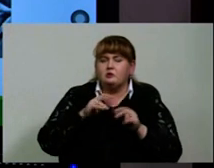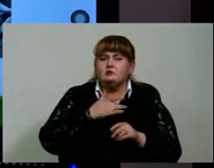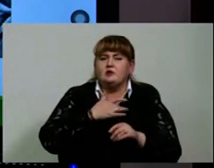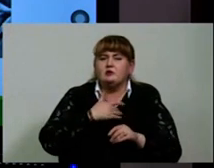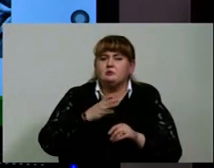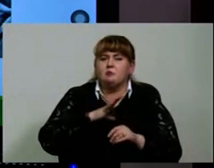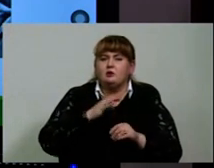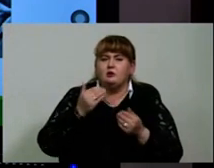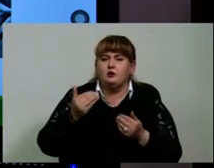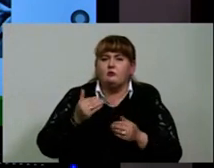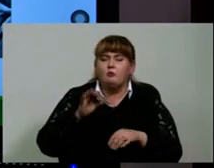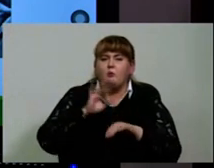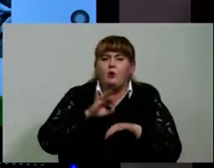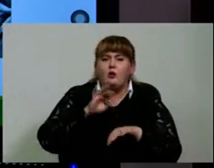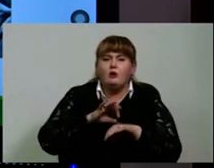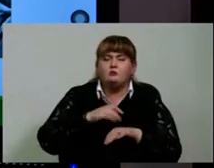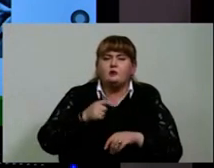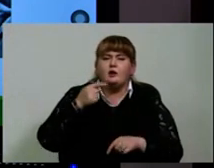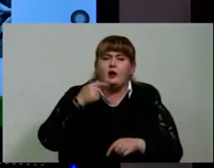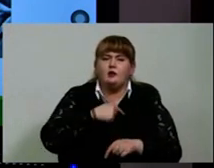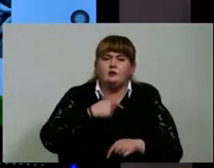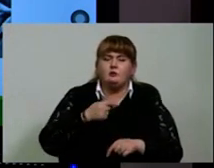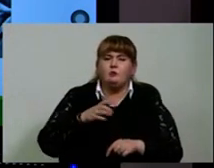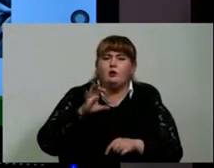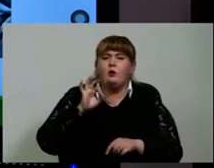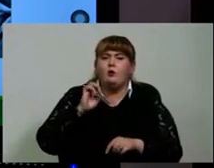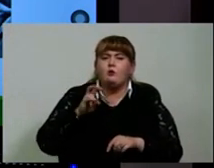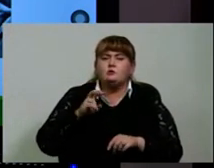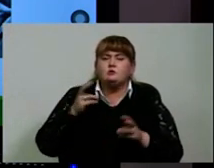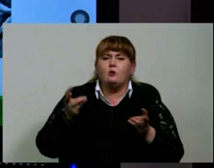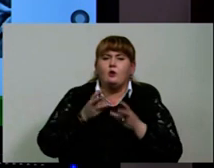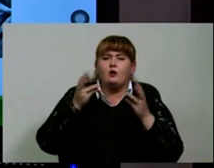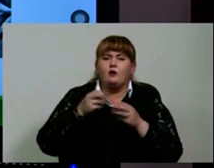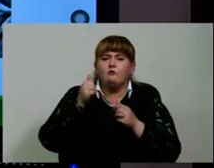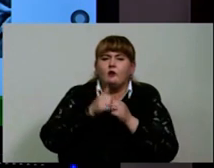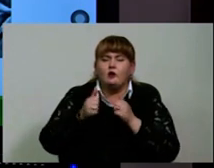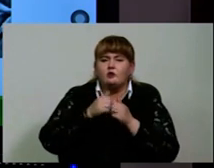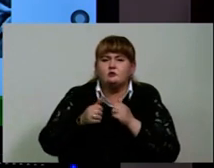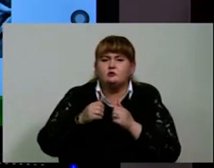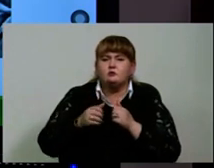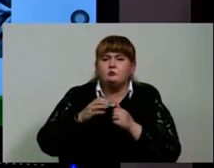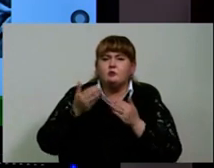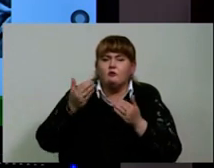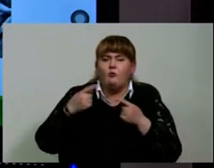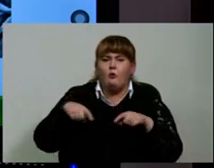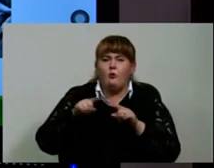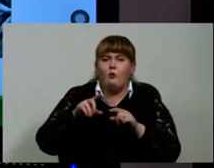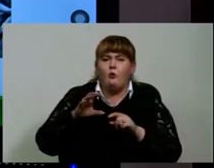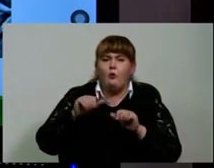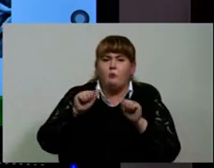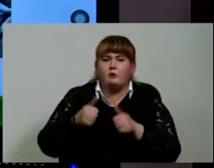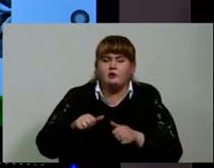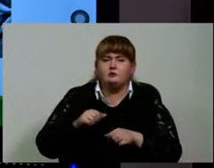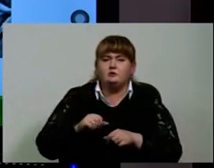Сердце было его болеющее, ранимое. Он сгорал в каждом созданном им образе. Быть